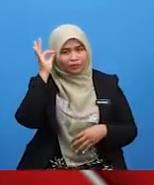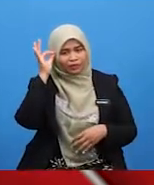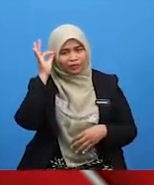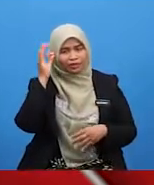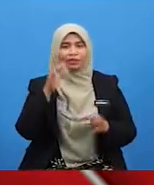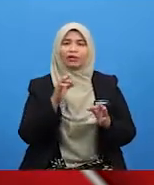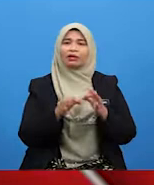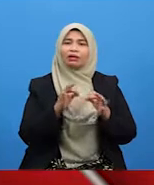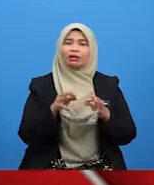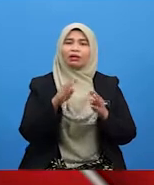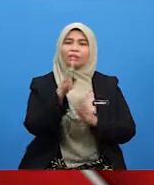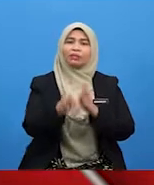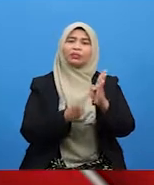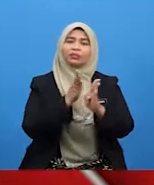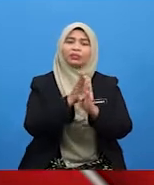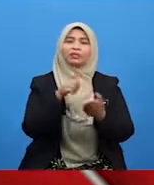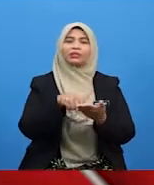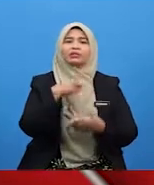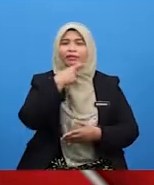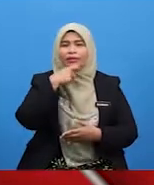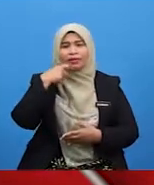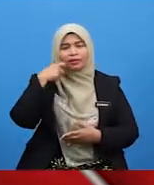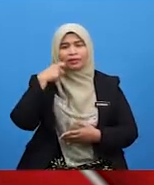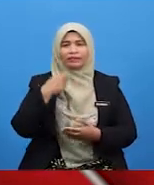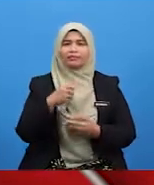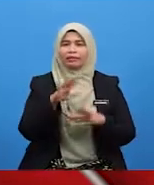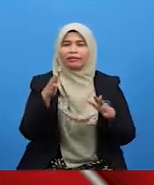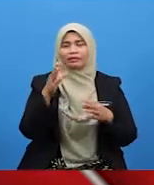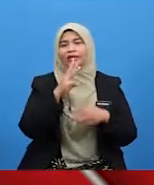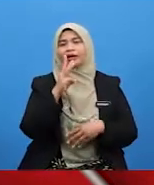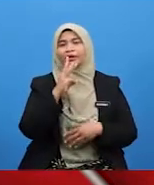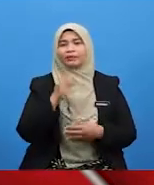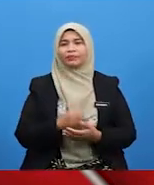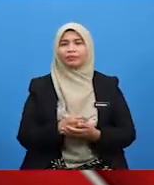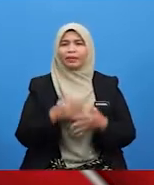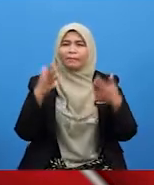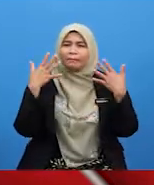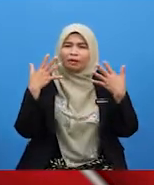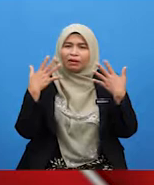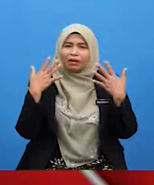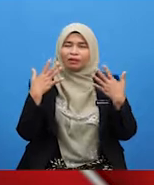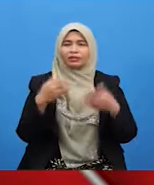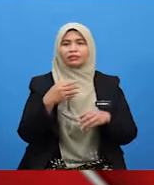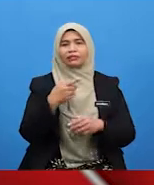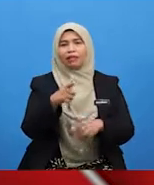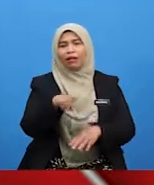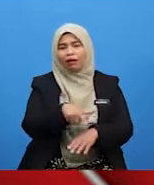ini kering kontak, kering, tak ada air, panas berpanjangan,